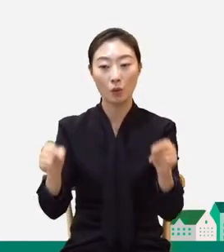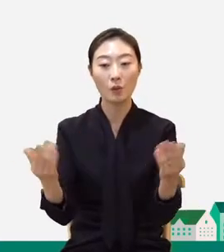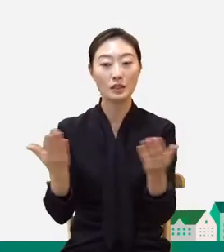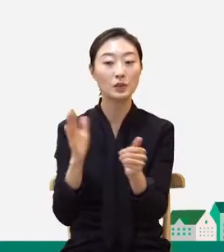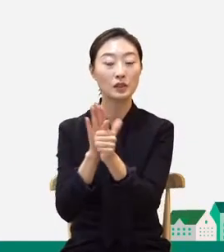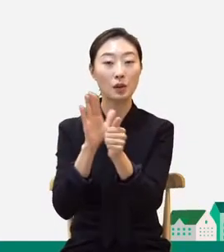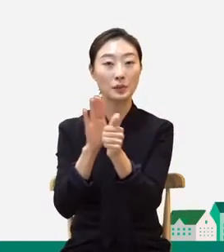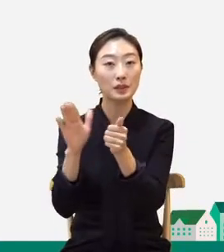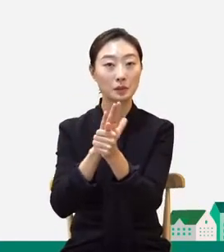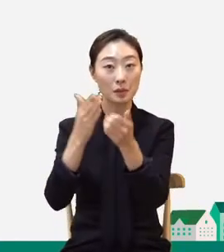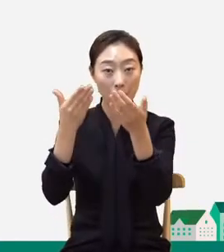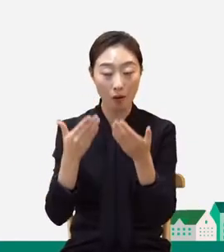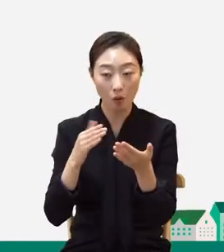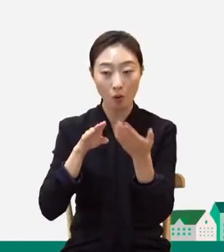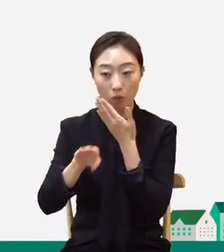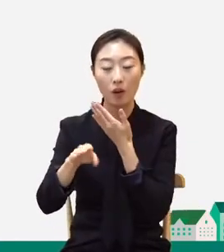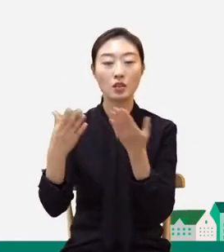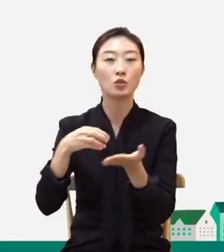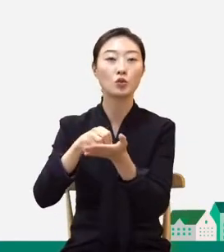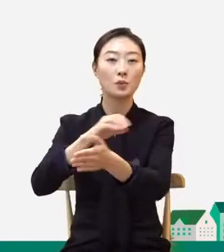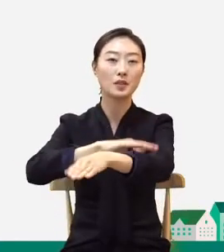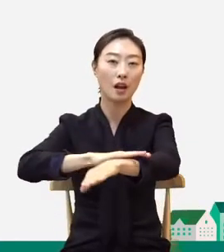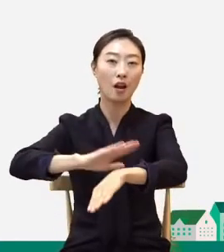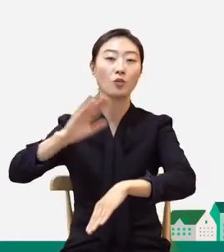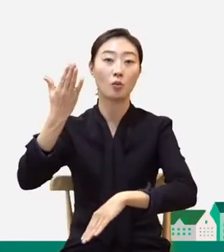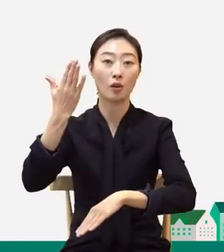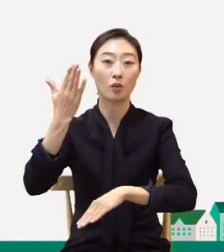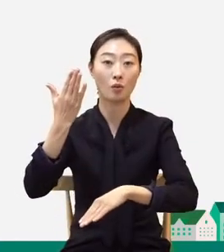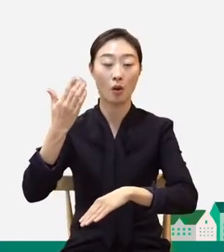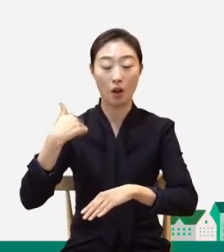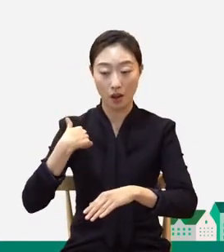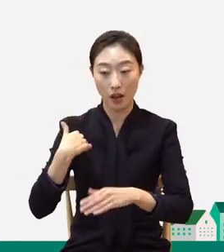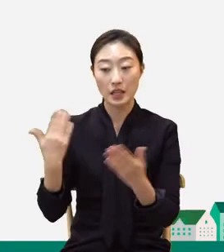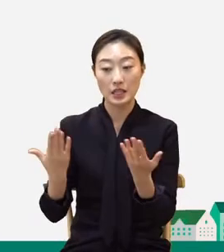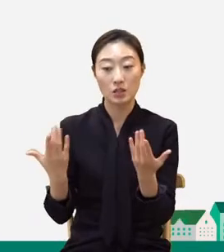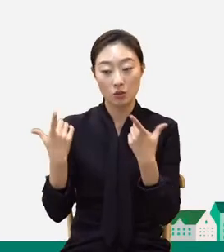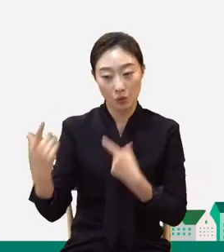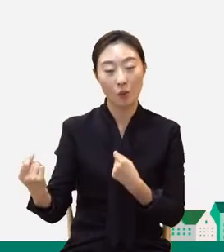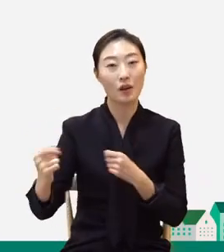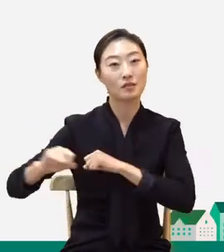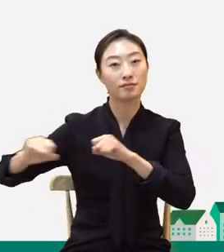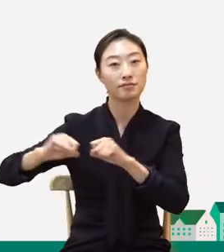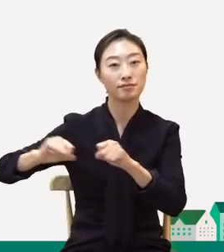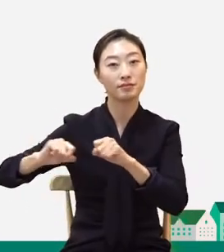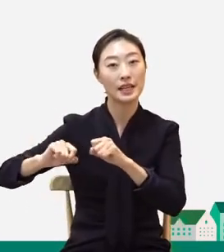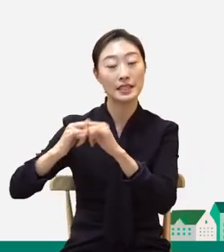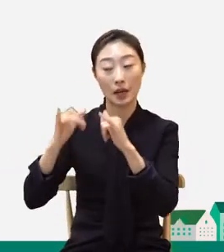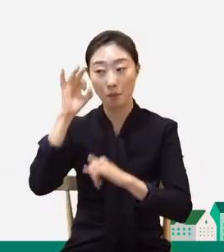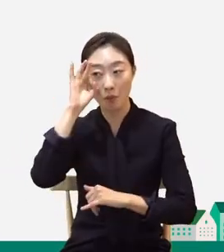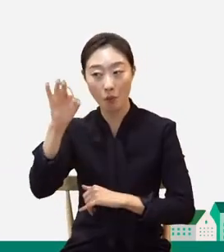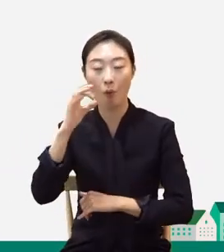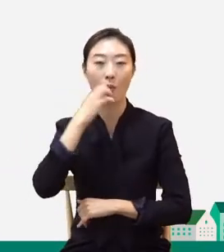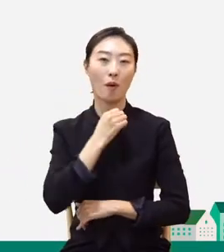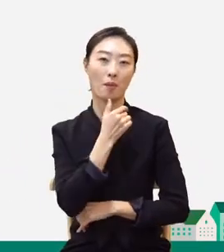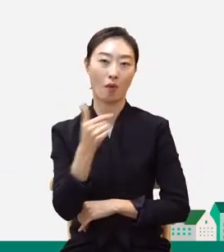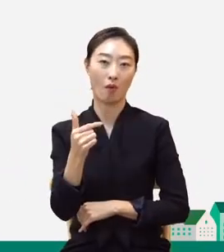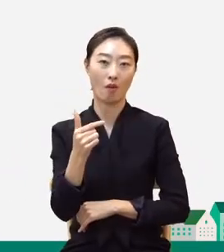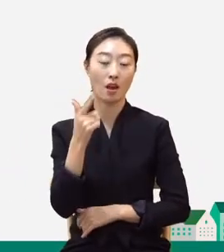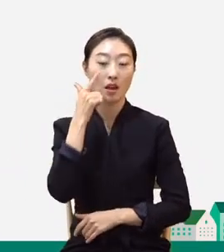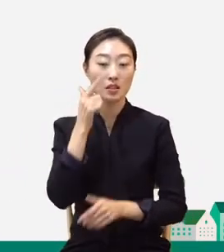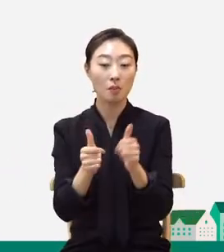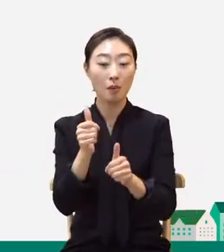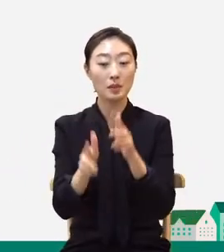받고 취업을 하신 분도 계셨고 동료지원가가 된 입주자분을 보면서 매우 큰 보람을 느껴 시범 사업